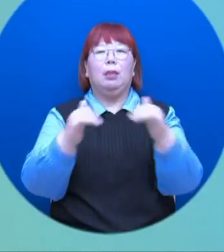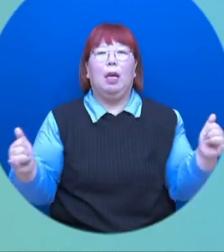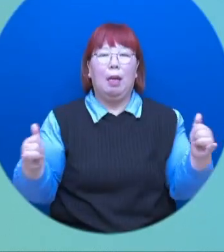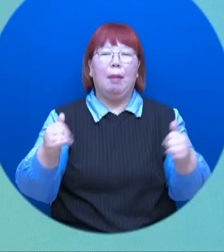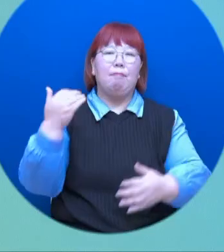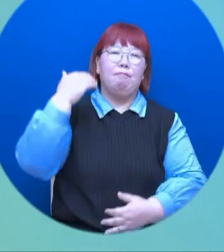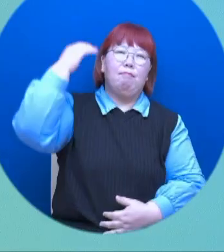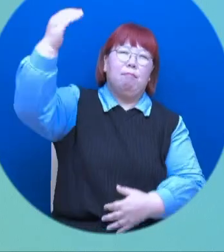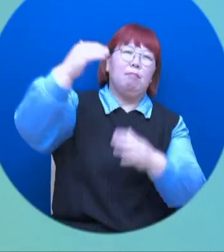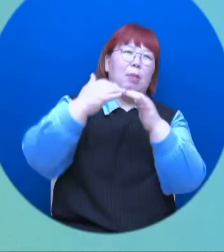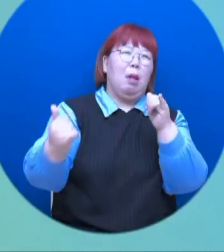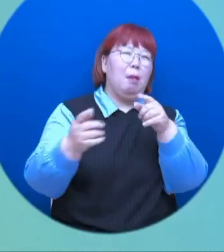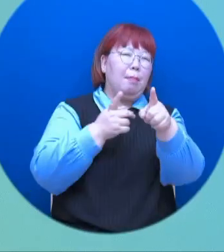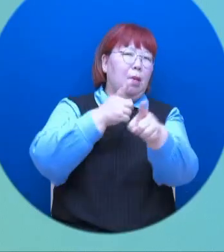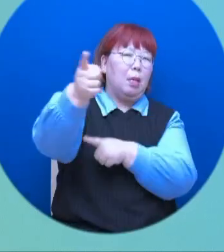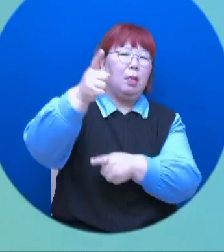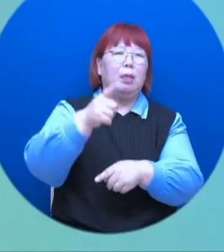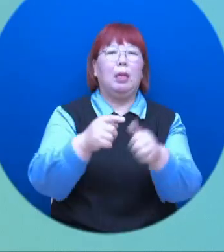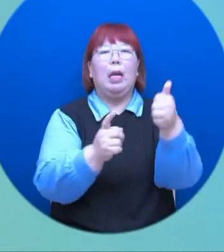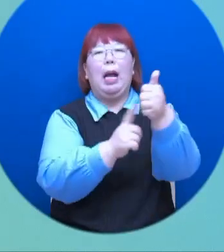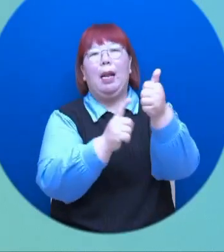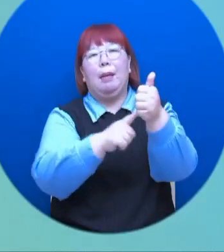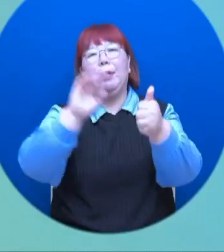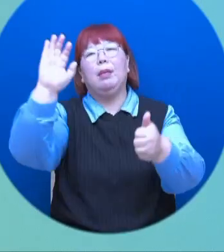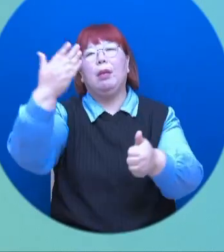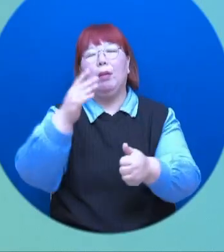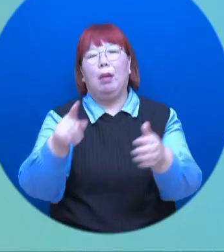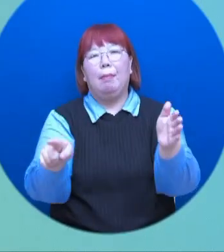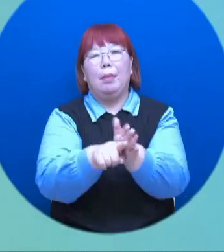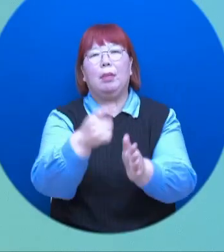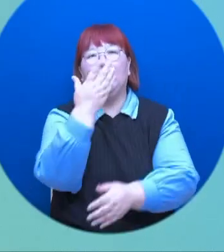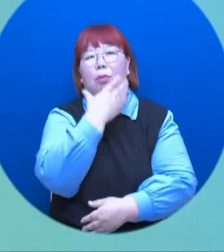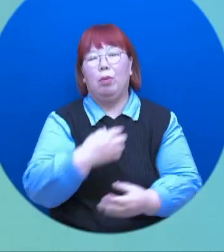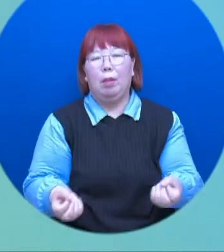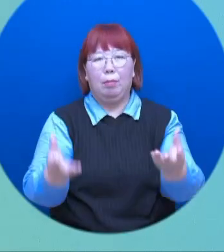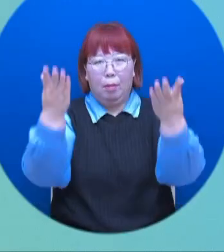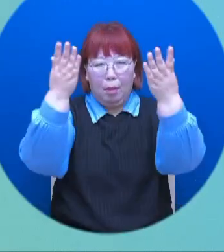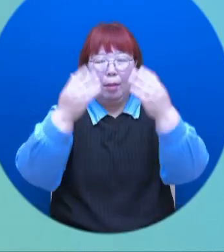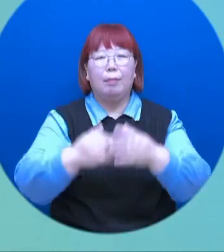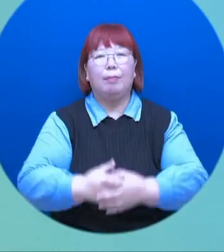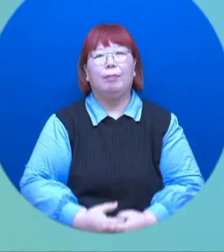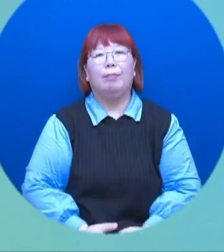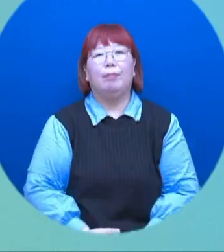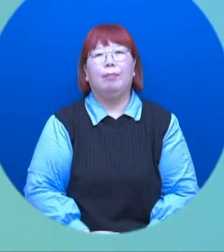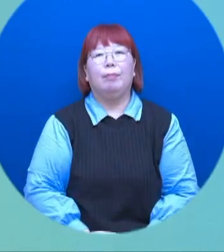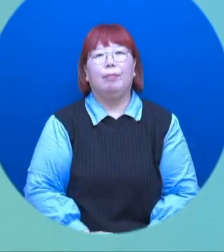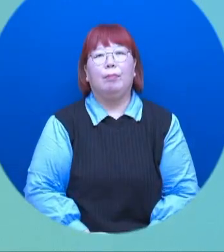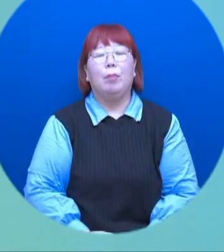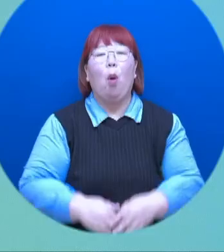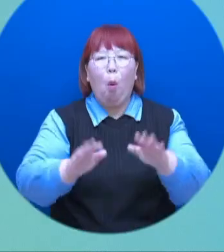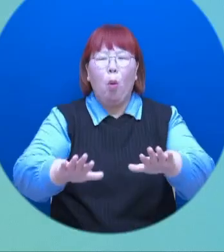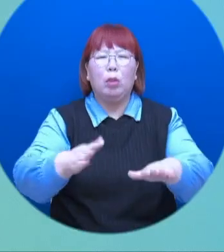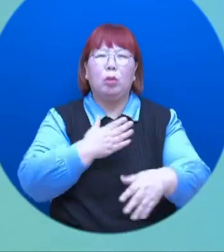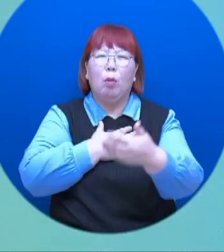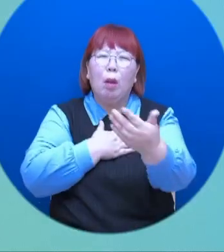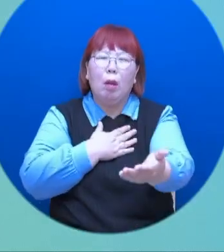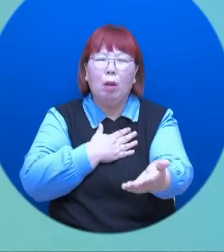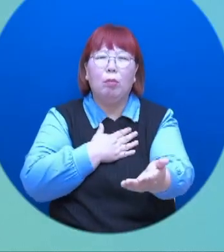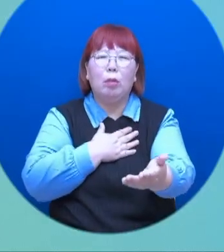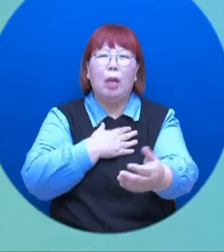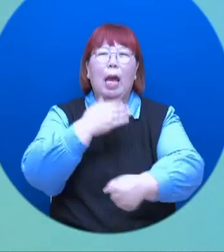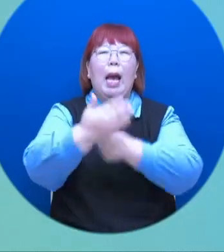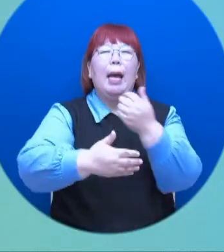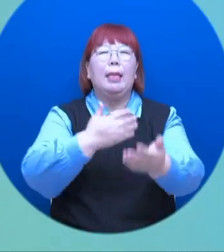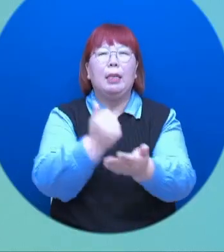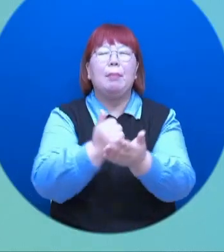자손을 물리치는 갈렙이 되었다. 믿으시기를 주의 이름으로 축원합니다. 오늘도 저와 여러분의